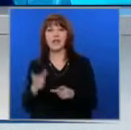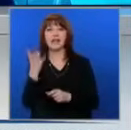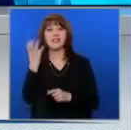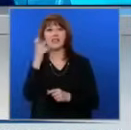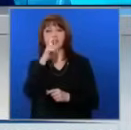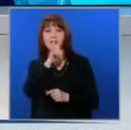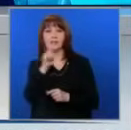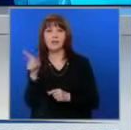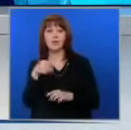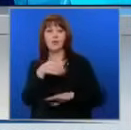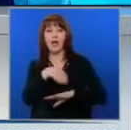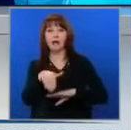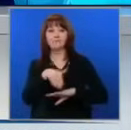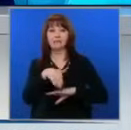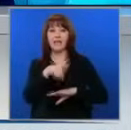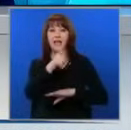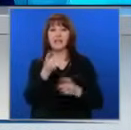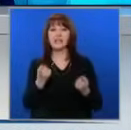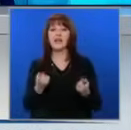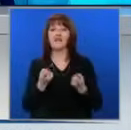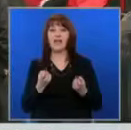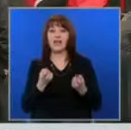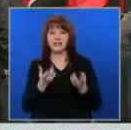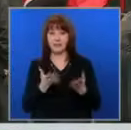Гърция при Хаджидемо Димовското село Садово.